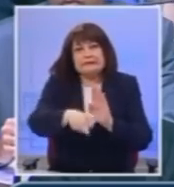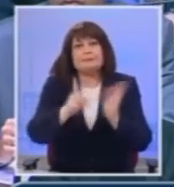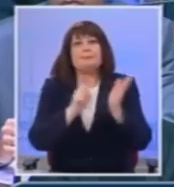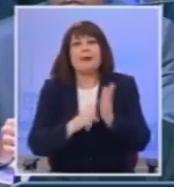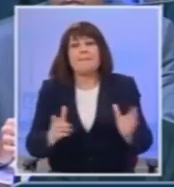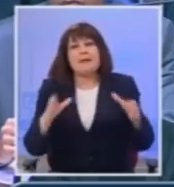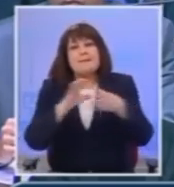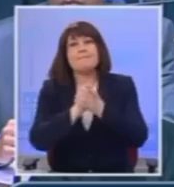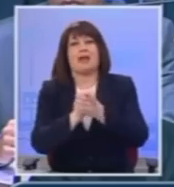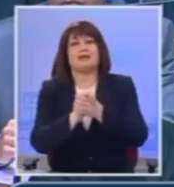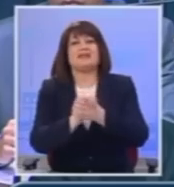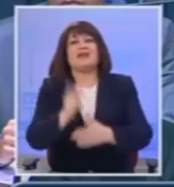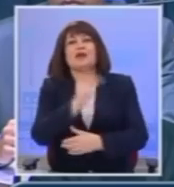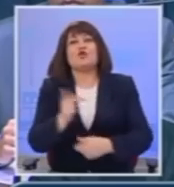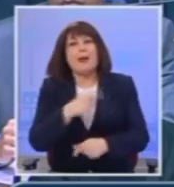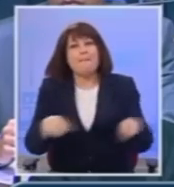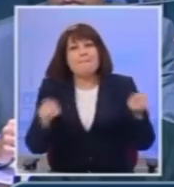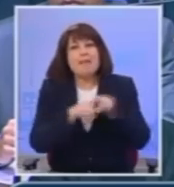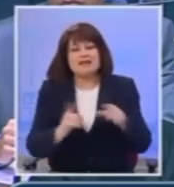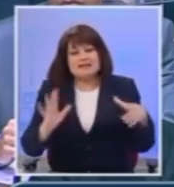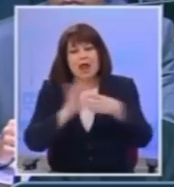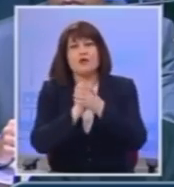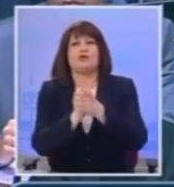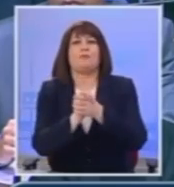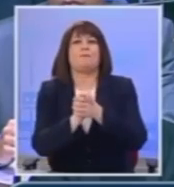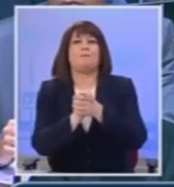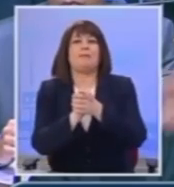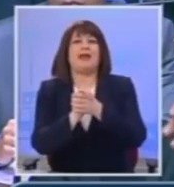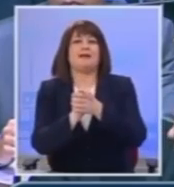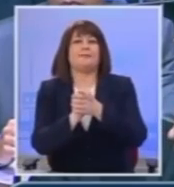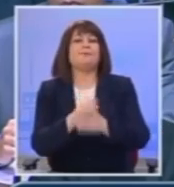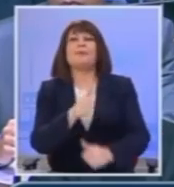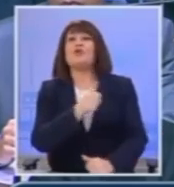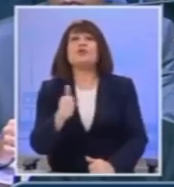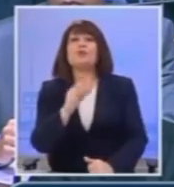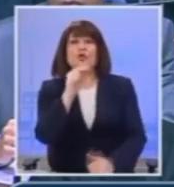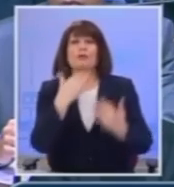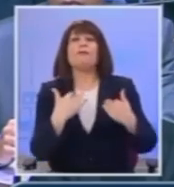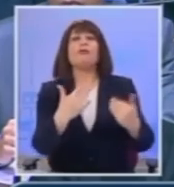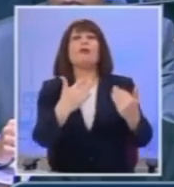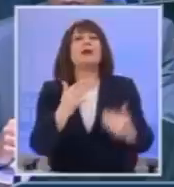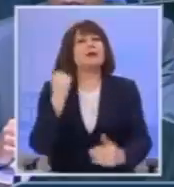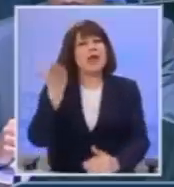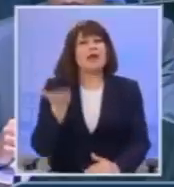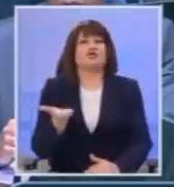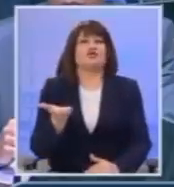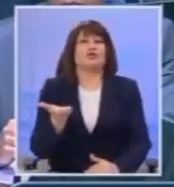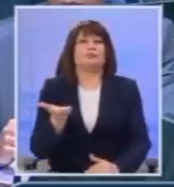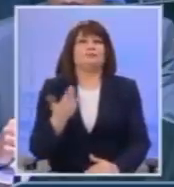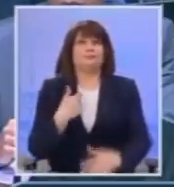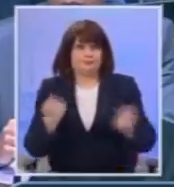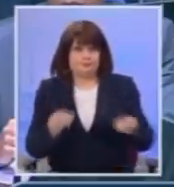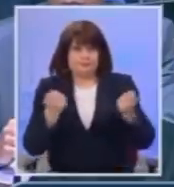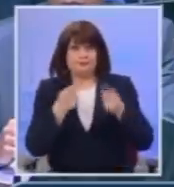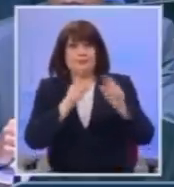συστρατευτεί ένα μεγάλο τμήμα της κοινωνίας. Και μιλώ για συστράτευση πέρα από το κοινοβούλιο, έξω. Και με αυτά που κάνετε